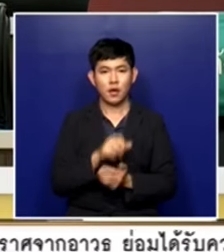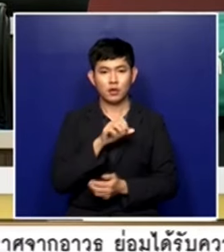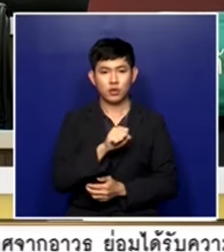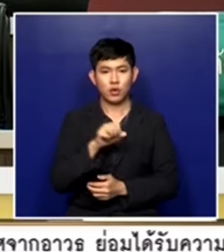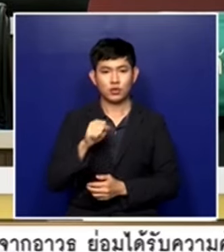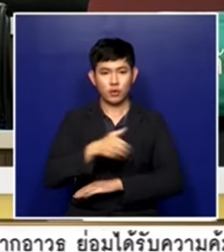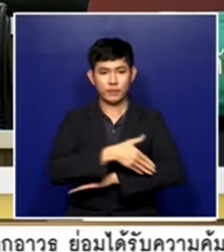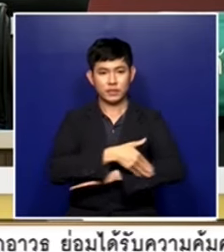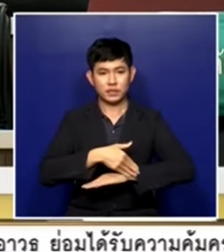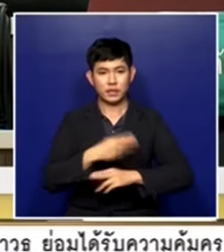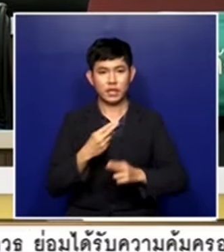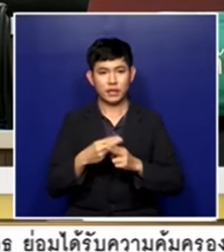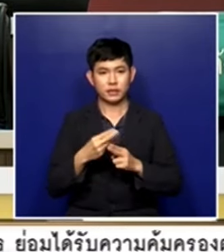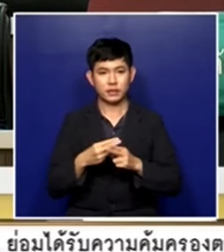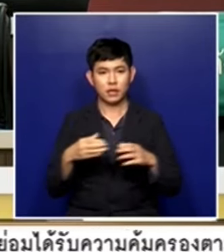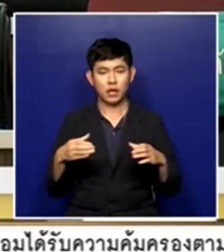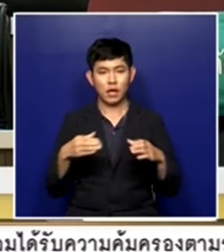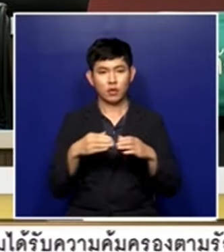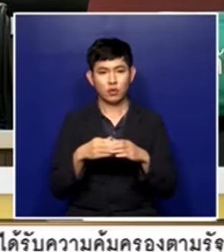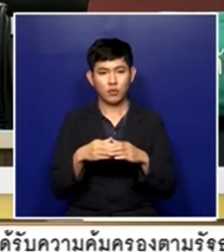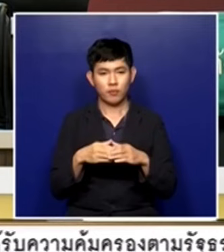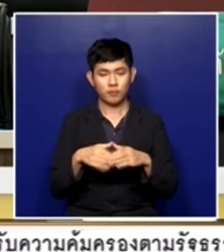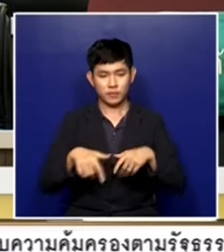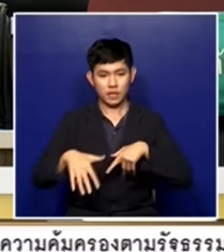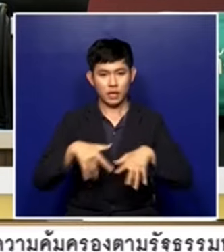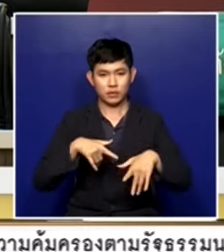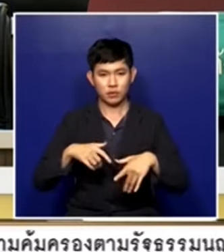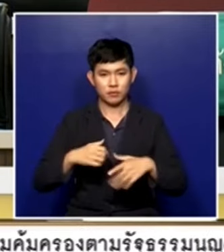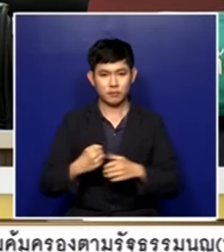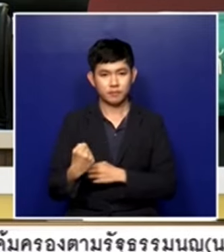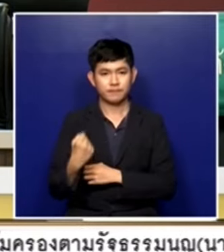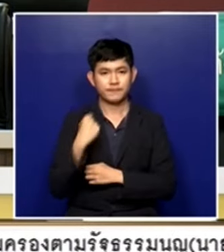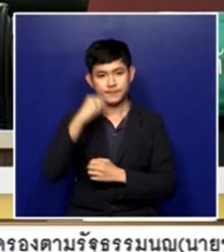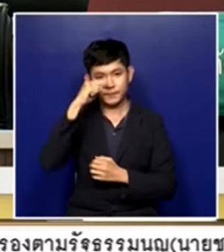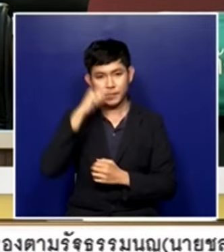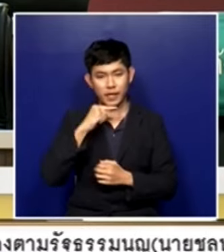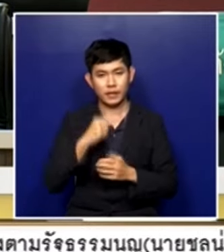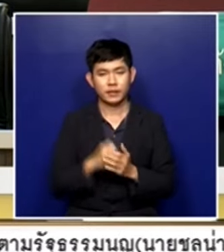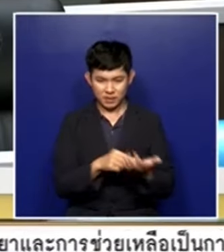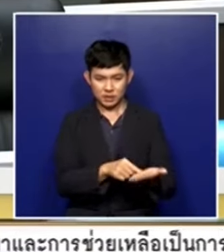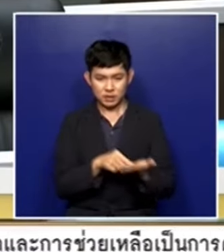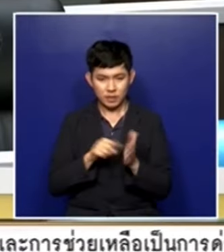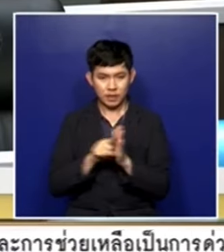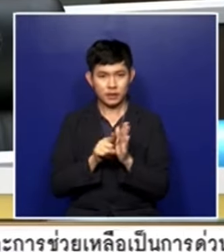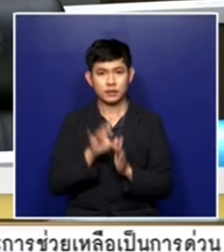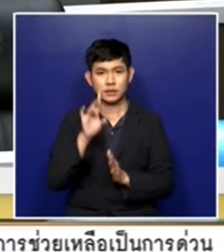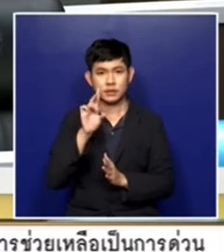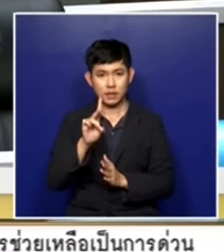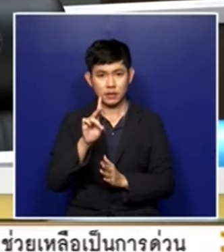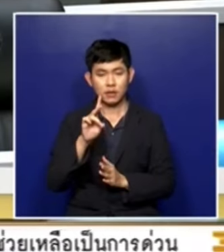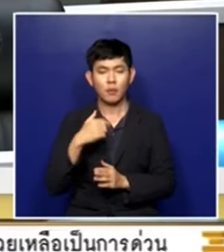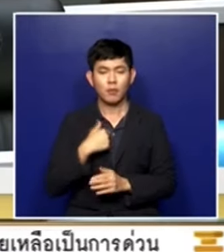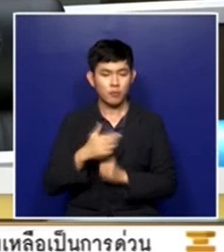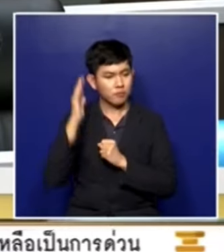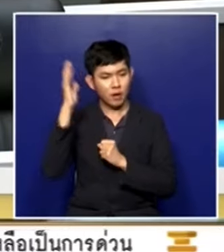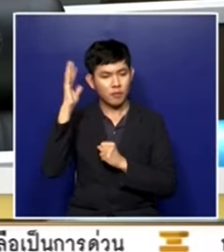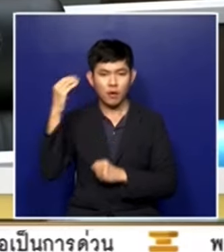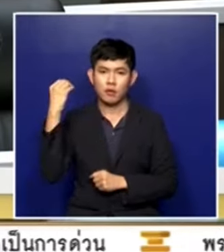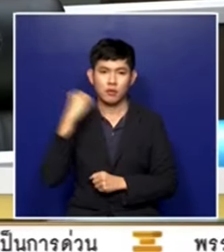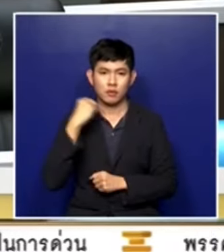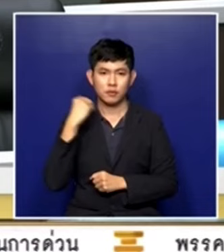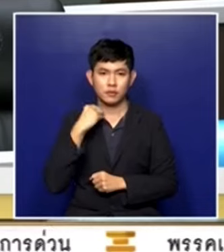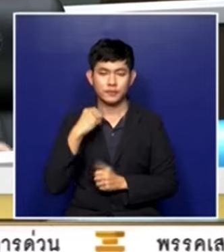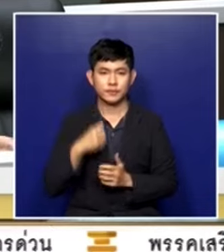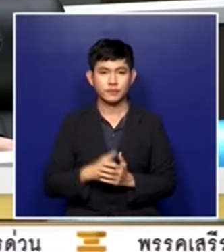การยื่นไว้วางใจเนี่ยมีการพาดพิงไปถึงสถาบันซึ่งคุณสิระเจนจาคะก็มาคู่ก่อนหน้านี้เหมือนกันนะครับว่า